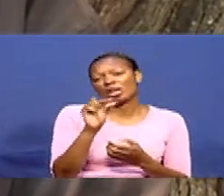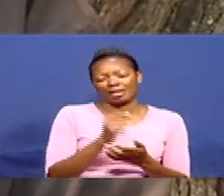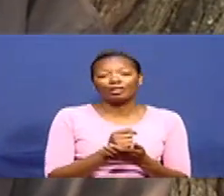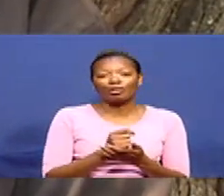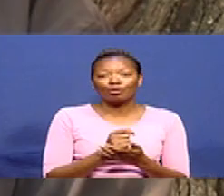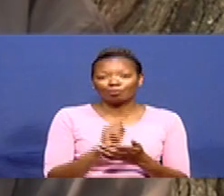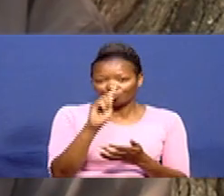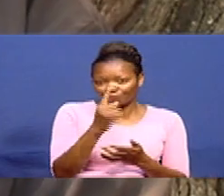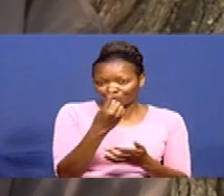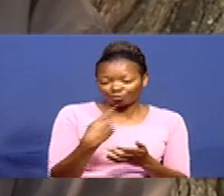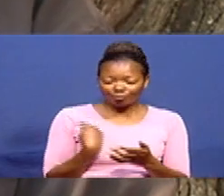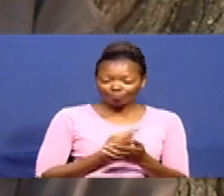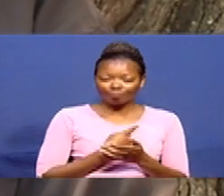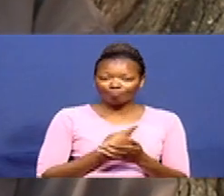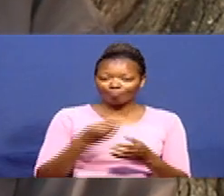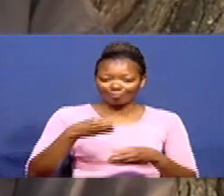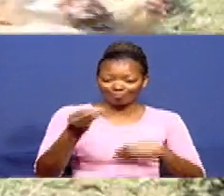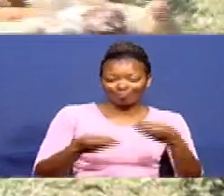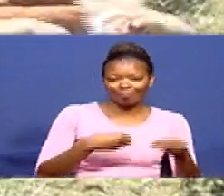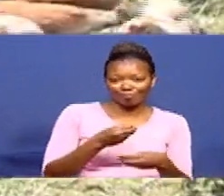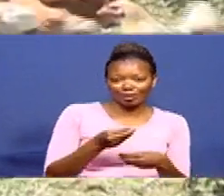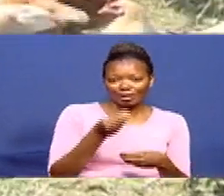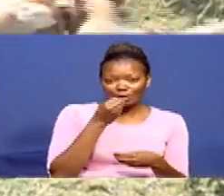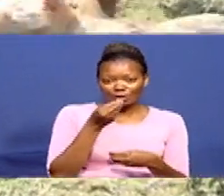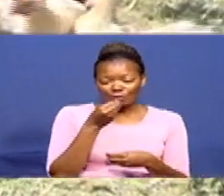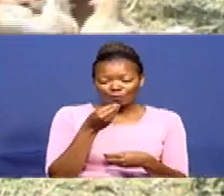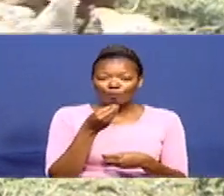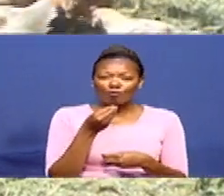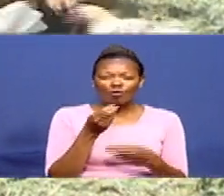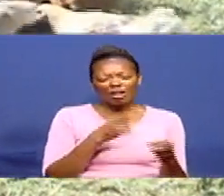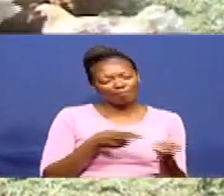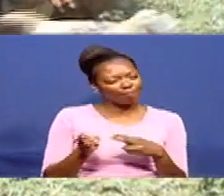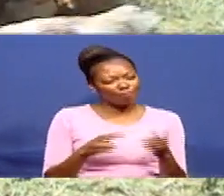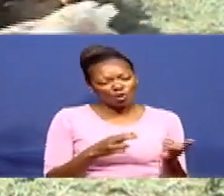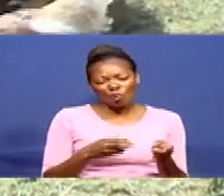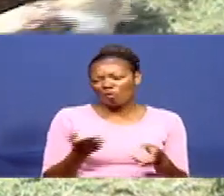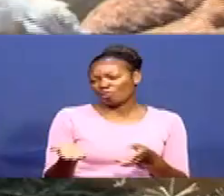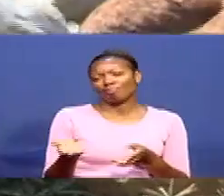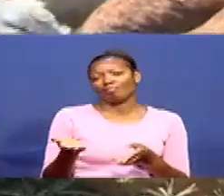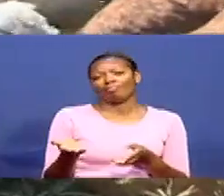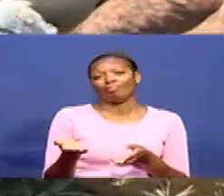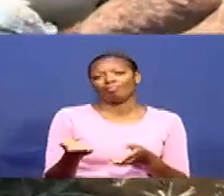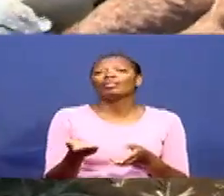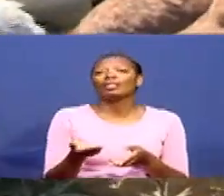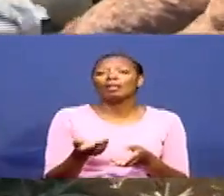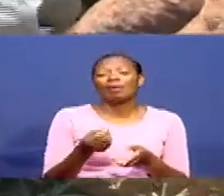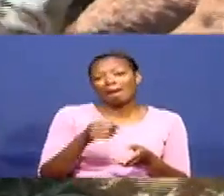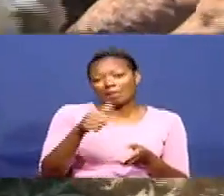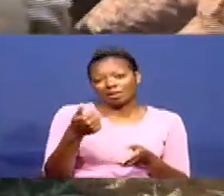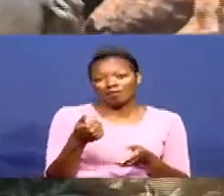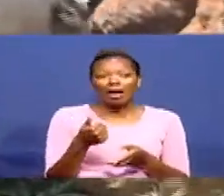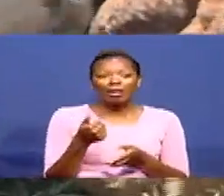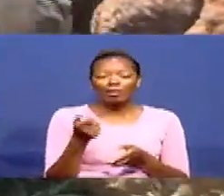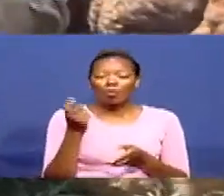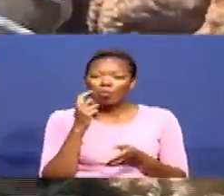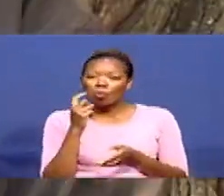tunasipatia chakula ya kienyeji. Kuna ile ya tunanunua ambayo inaitwa